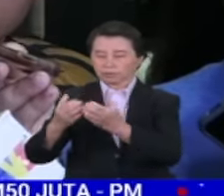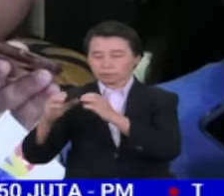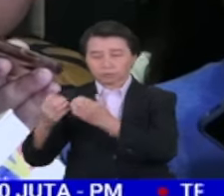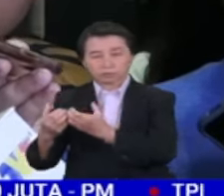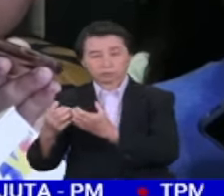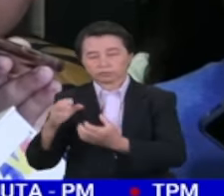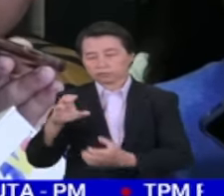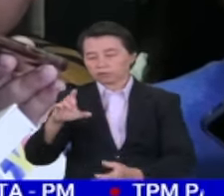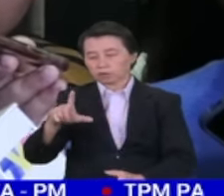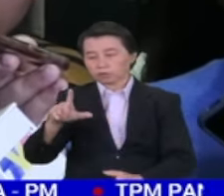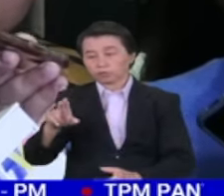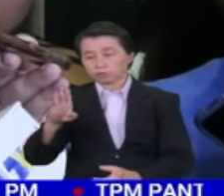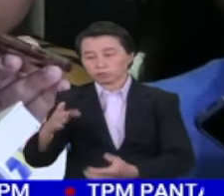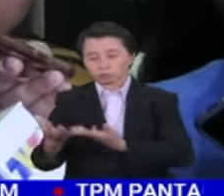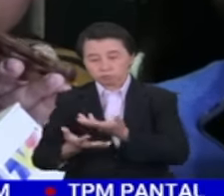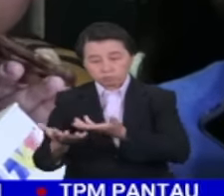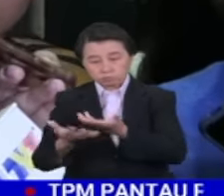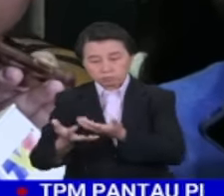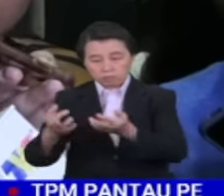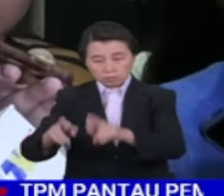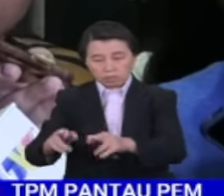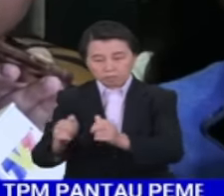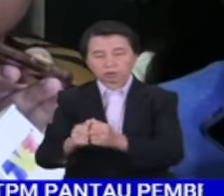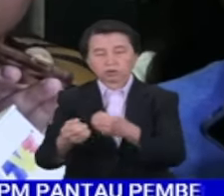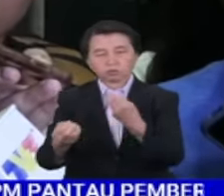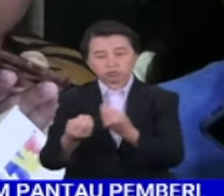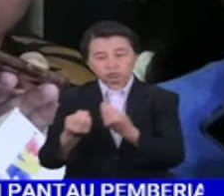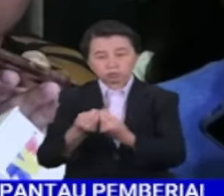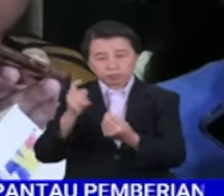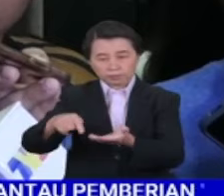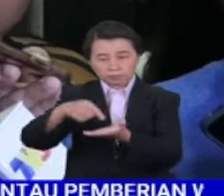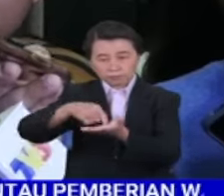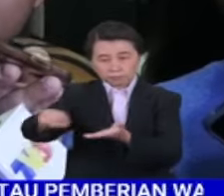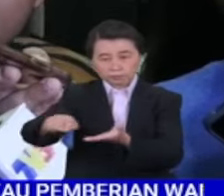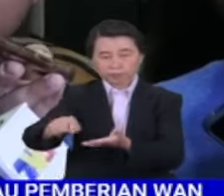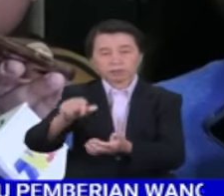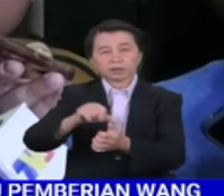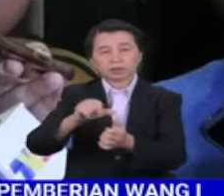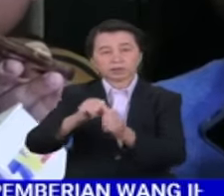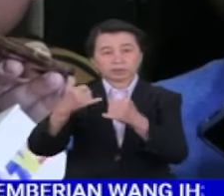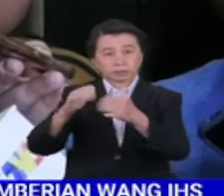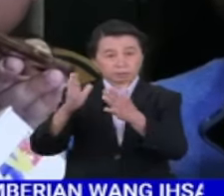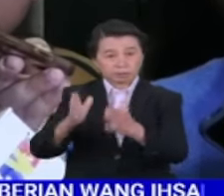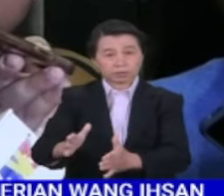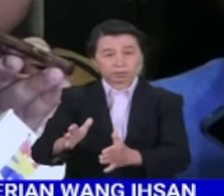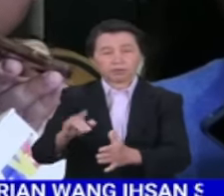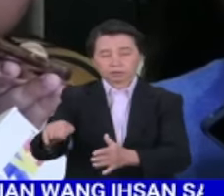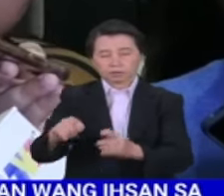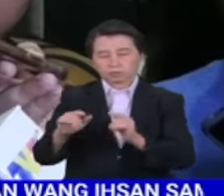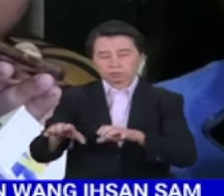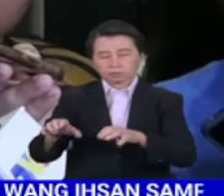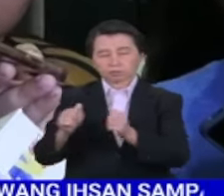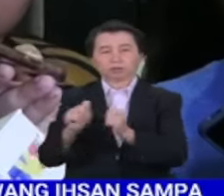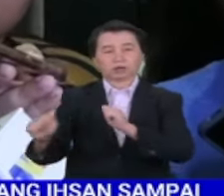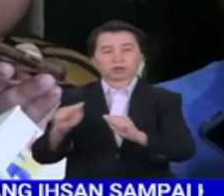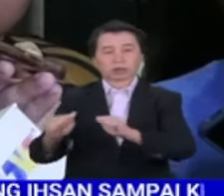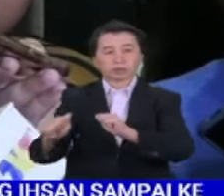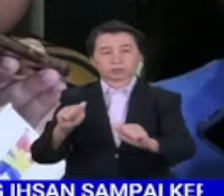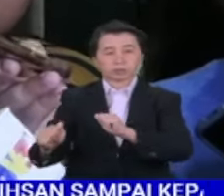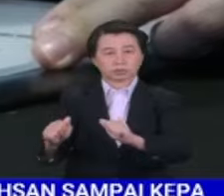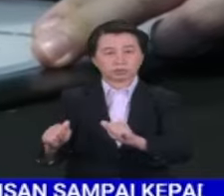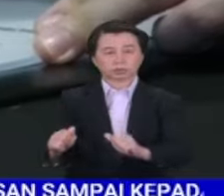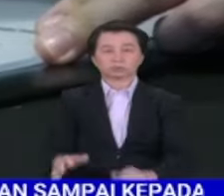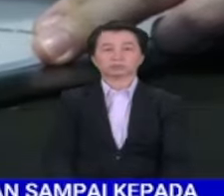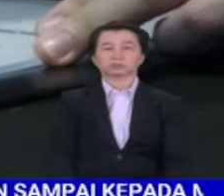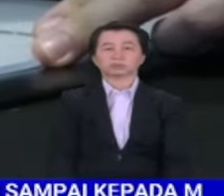dalam negosiation contract dengan jumlah yang perlu dibayar setiap pemain dia bergerak dengan lebih proyektif